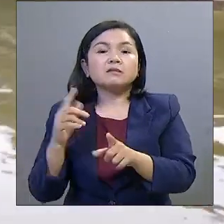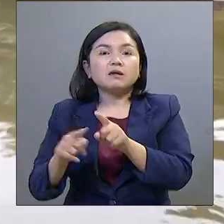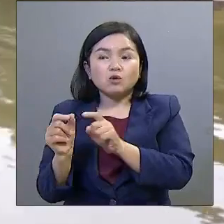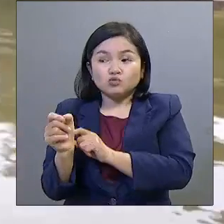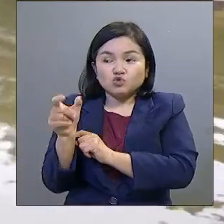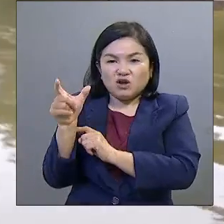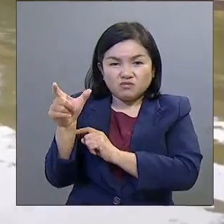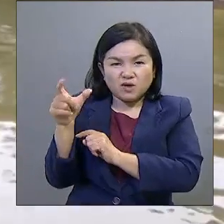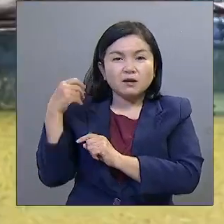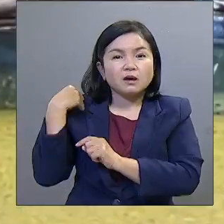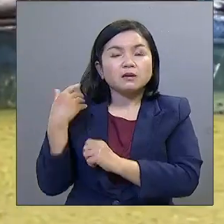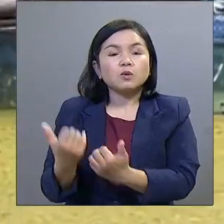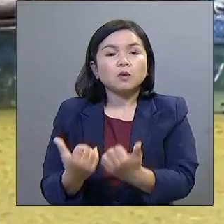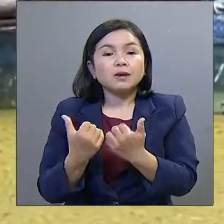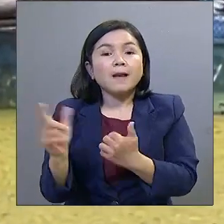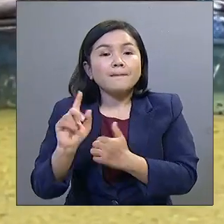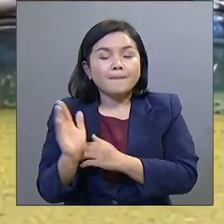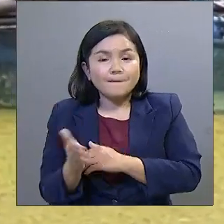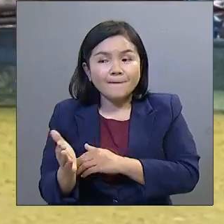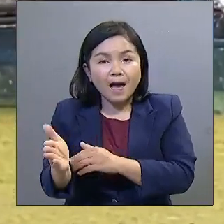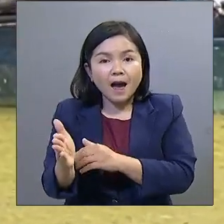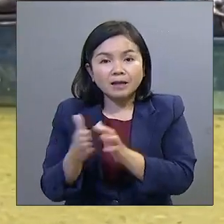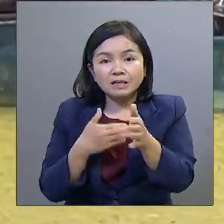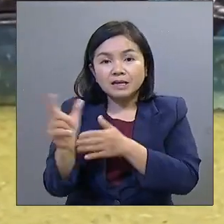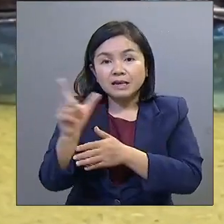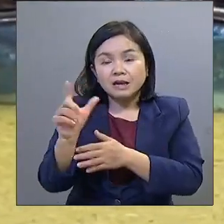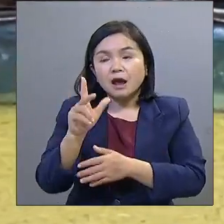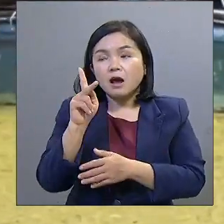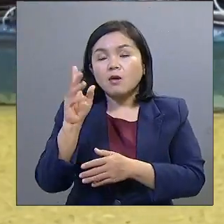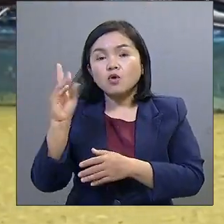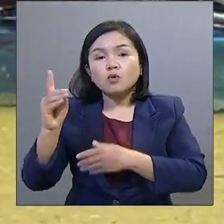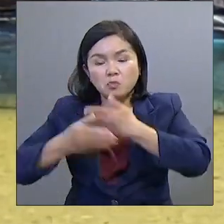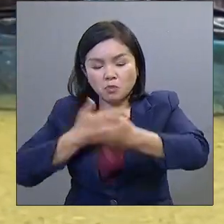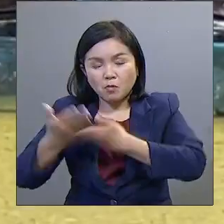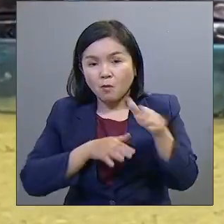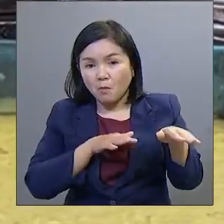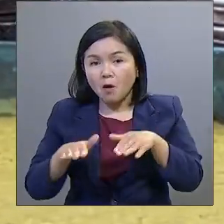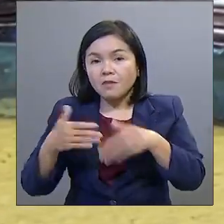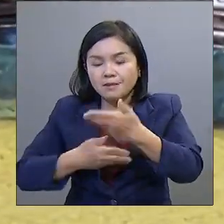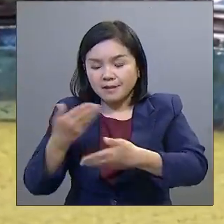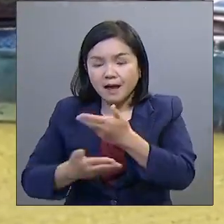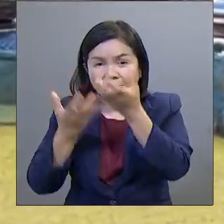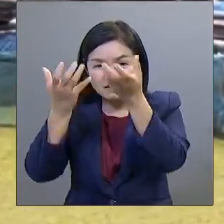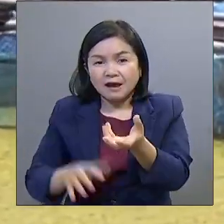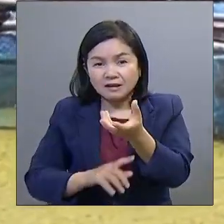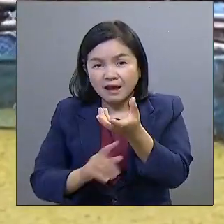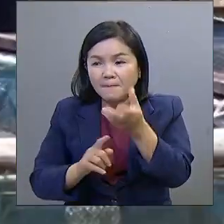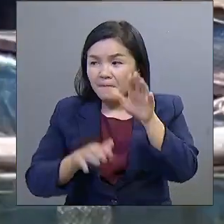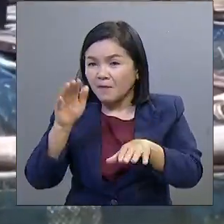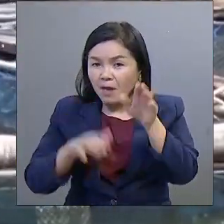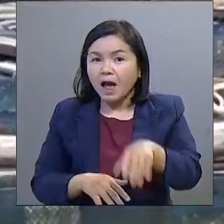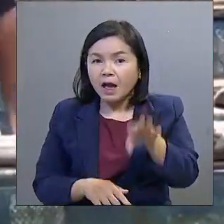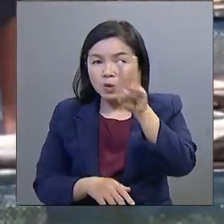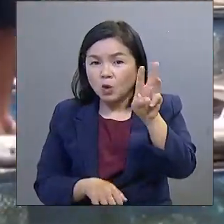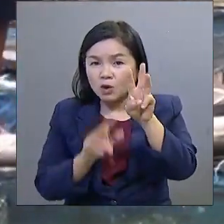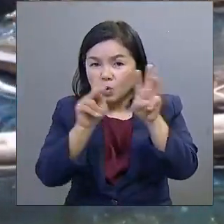ญ่ขึ้นขณะนี้เนี่ยเฉพาะปลากดเหลืองของคุณจรวยที่พร้อมจำหน่ายทั้ง8กระชังโดยน้ำหนักตกกระชังละประมาณ600กิโล